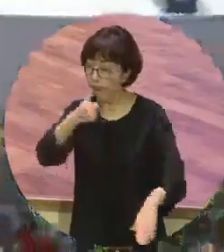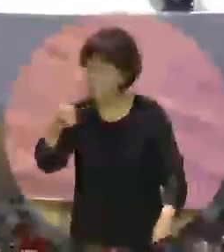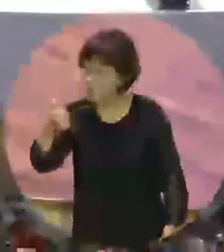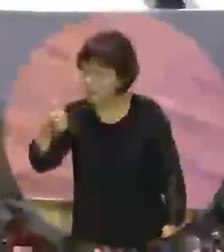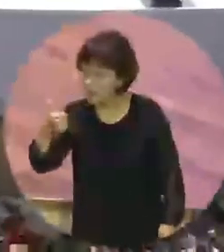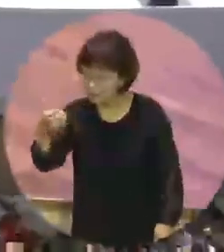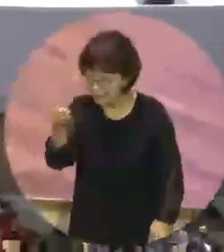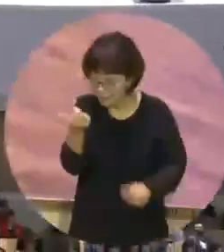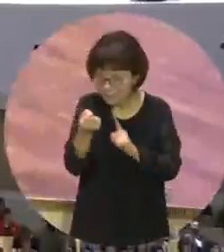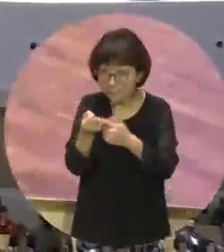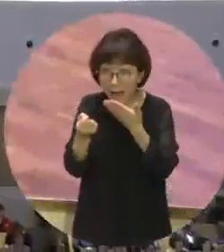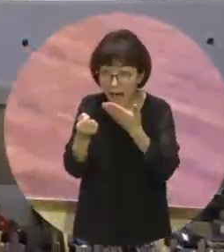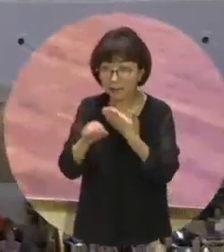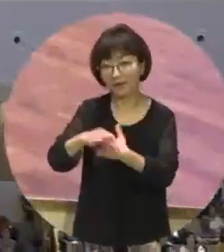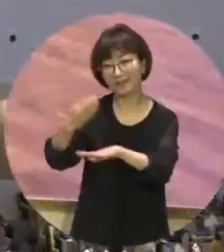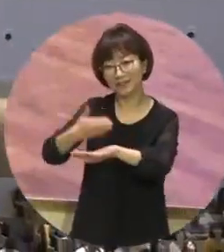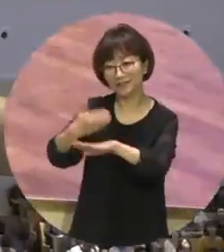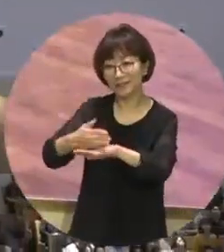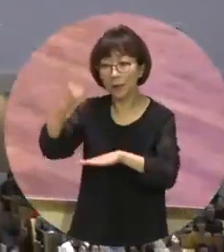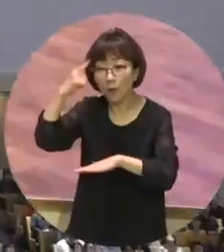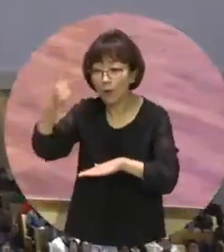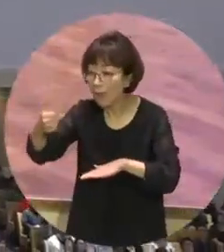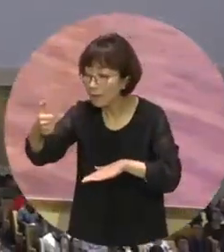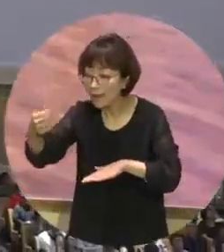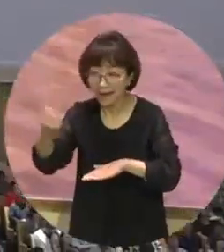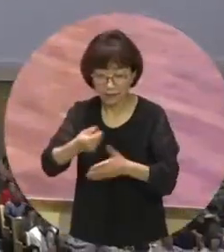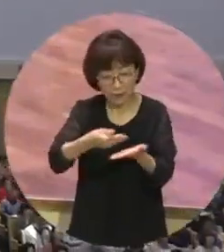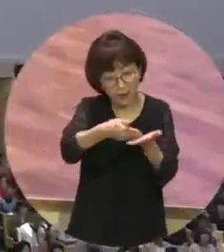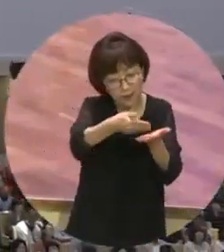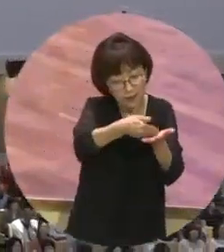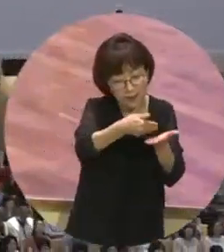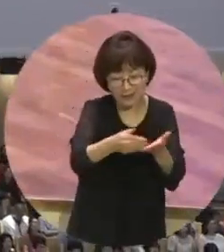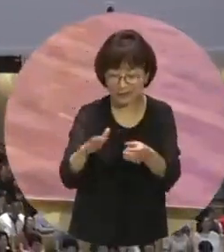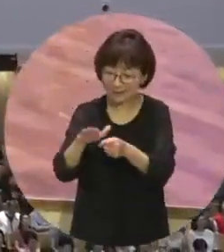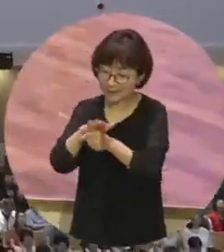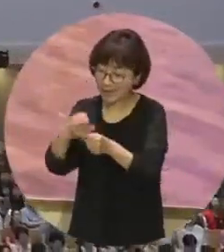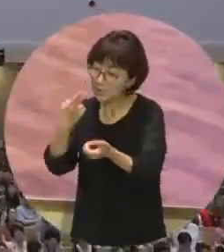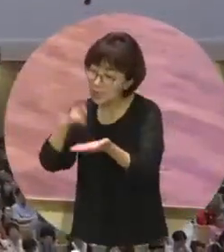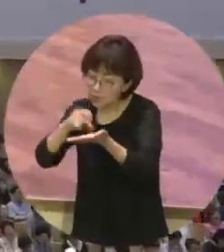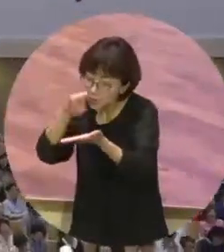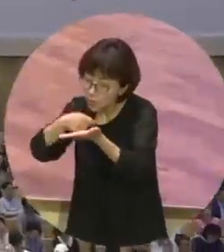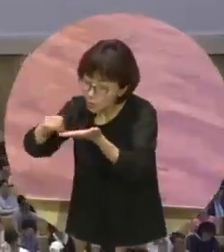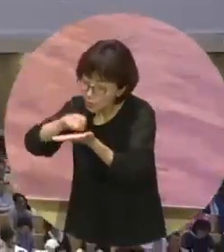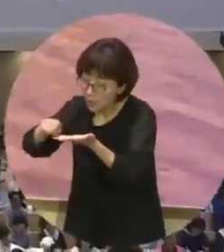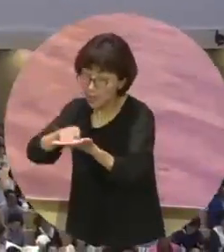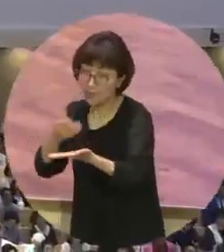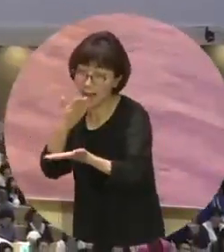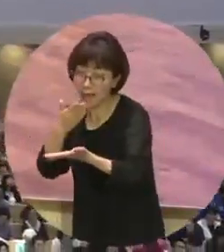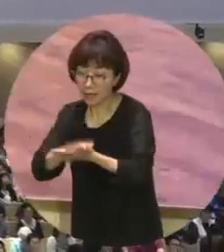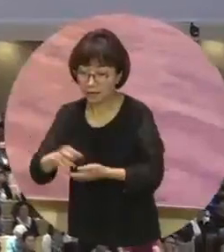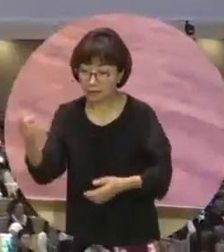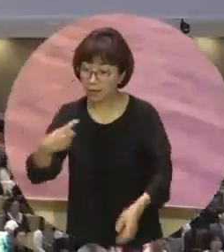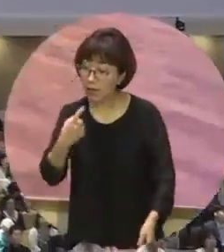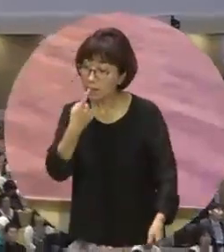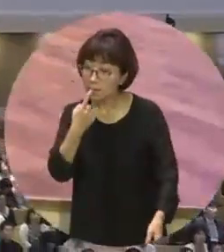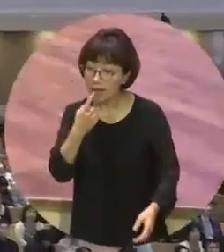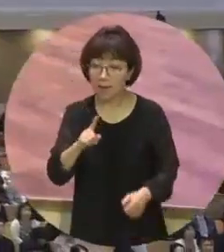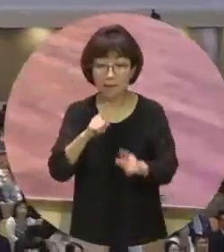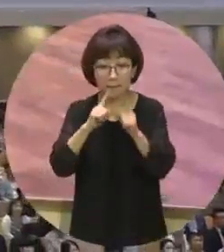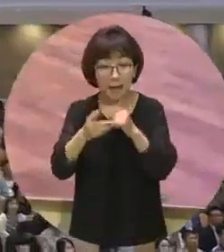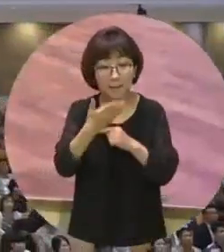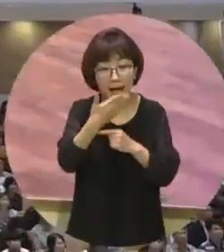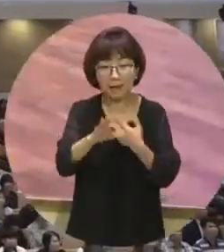감사입니다. 그 펜으로 그림도 그릴 수 있고 사랑의 편지도 쓸 수 있으니까요. 내 입으로 말 한마디 할 수